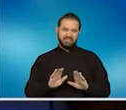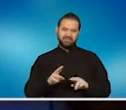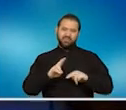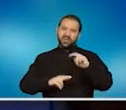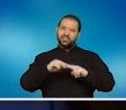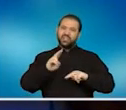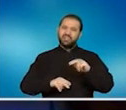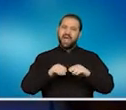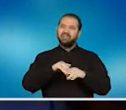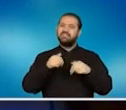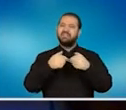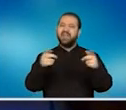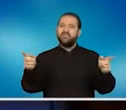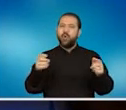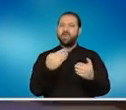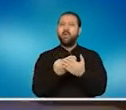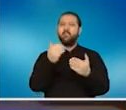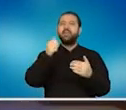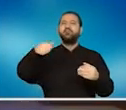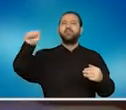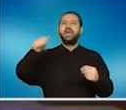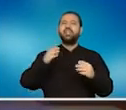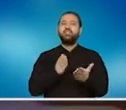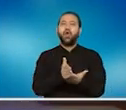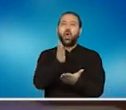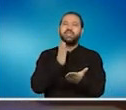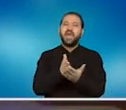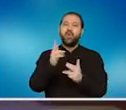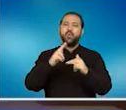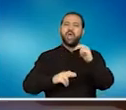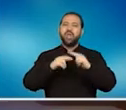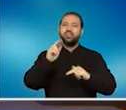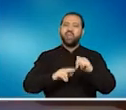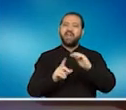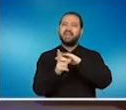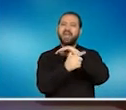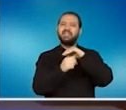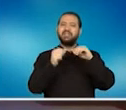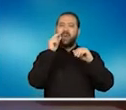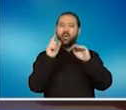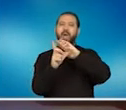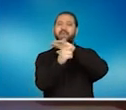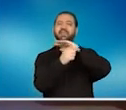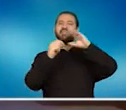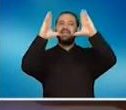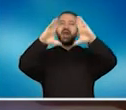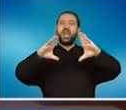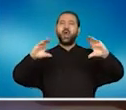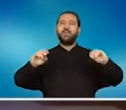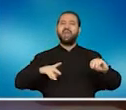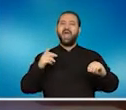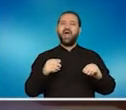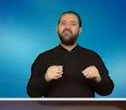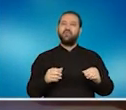nu vă certați între voi, pentru că totdeauna cearta dintre români a